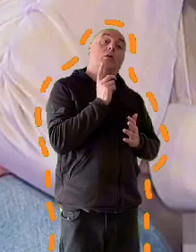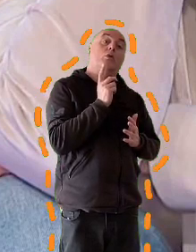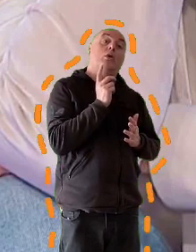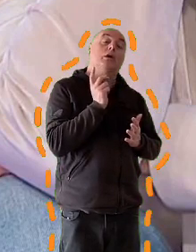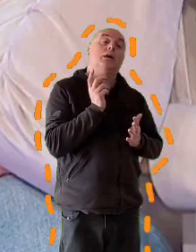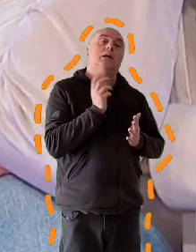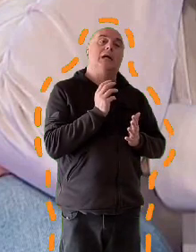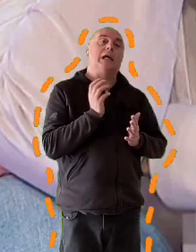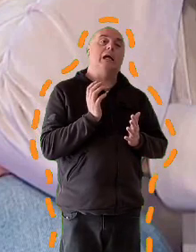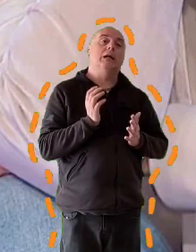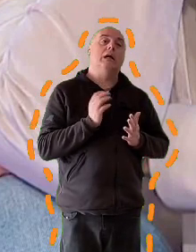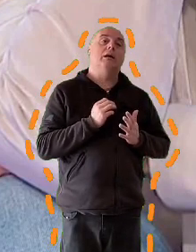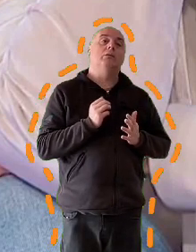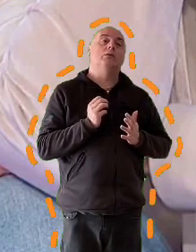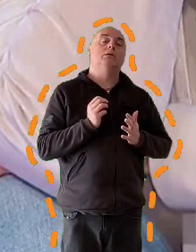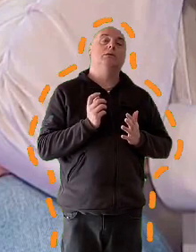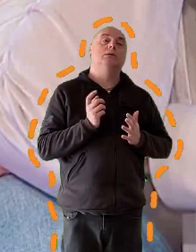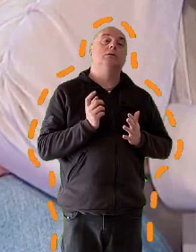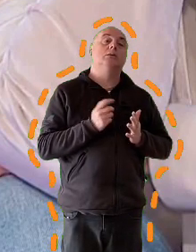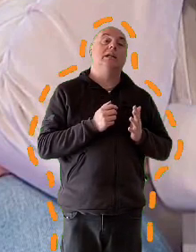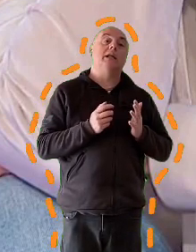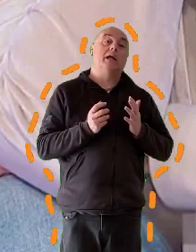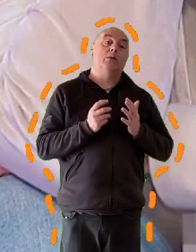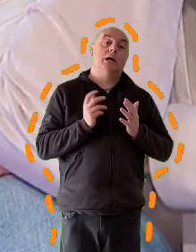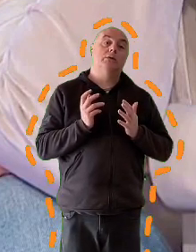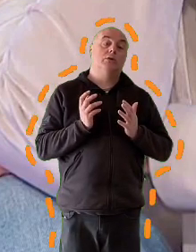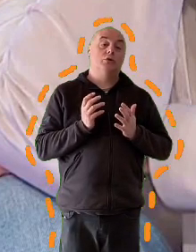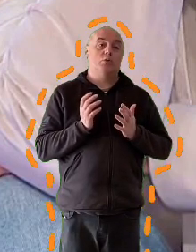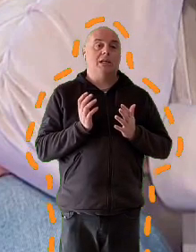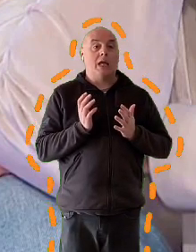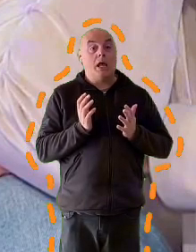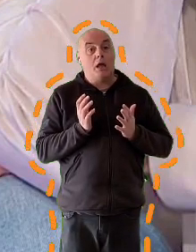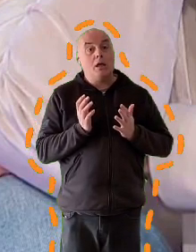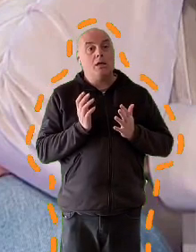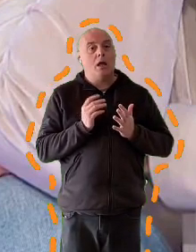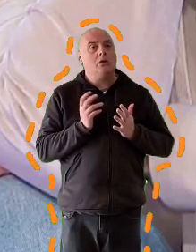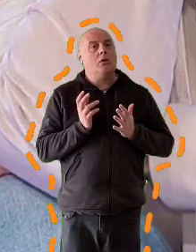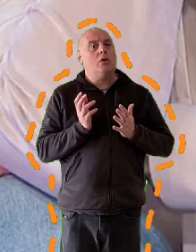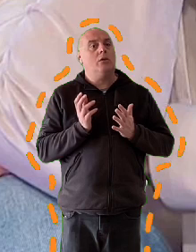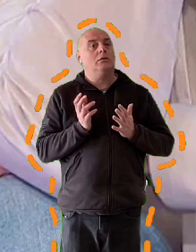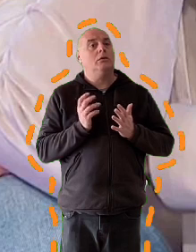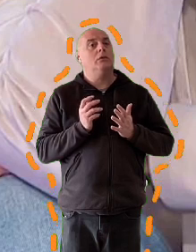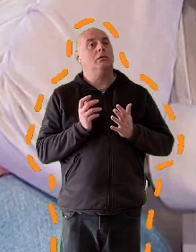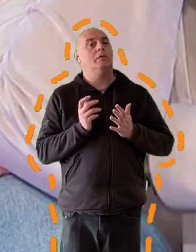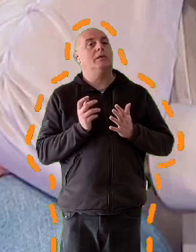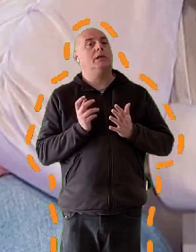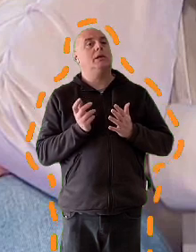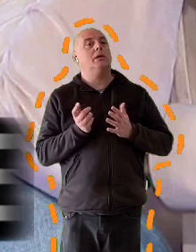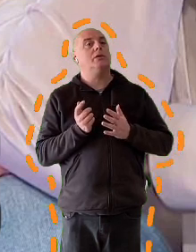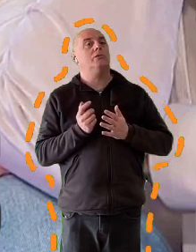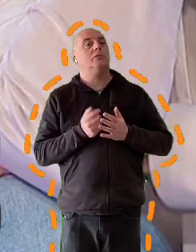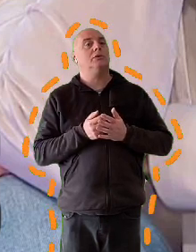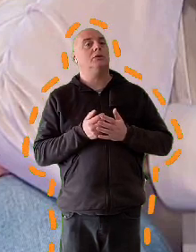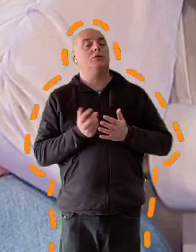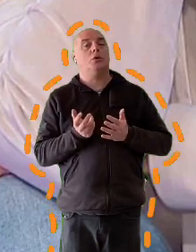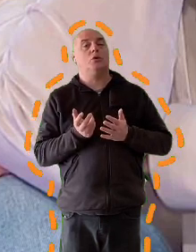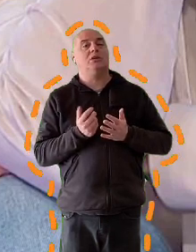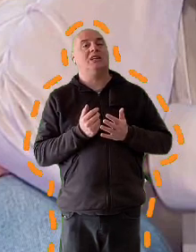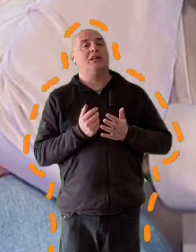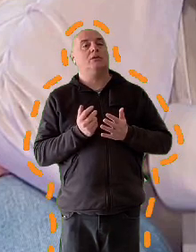Teresa si sono conosciuti proprio a Uomini e Donne all'epoca lei era la tronista e lui il